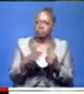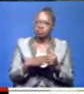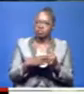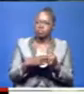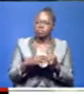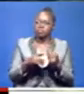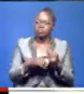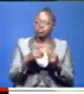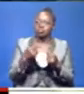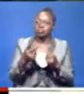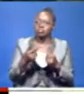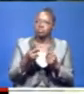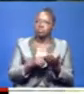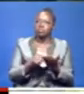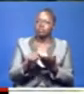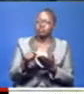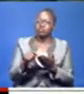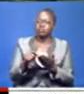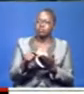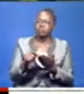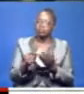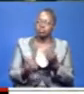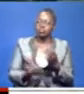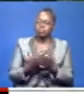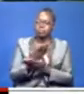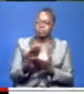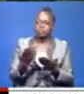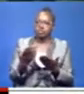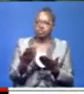962 ya mimea inaota hapa. Kati yake spishi